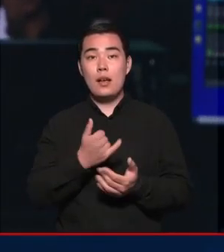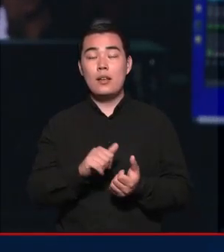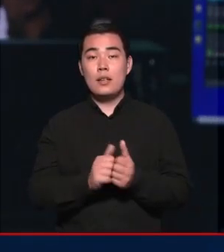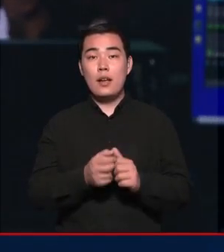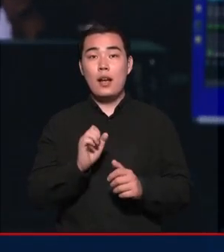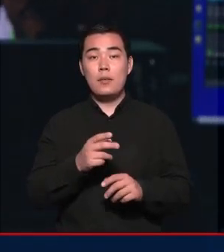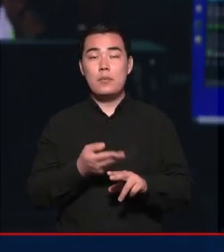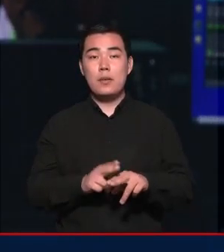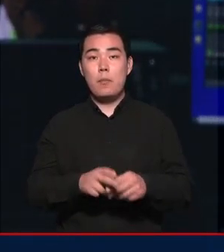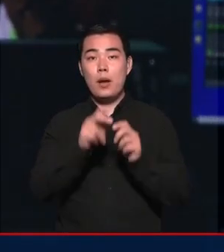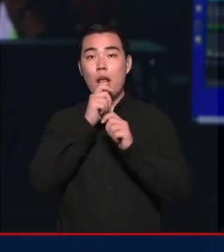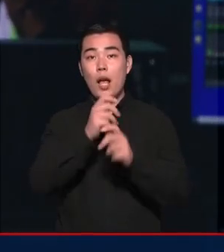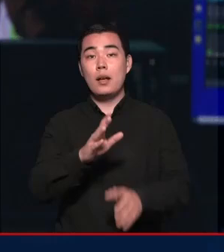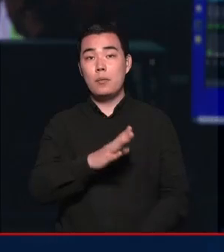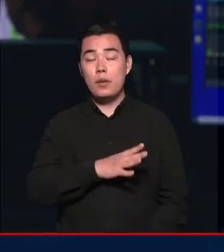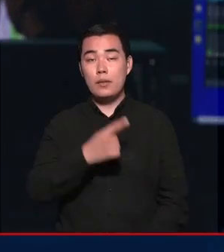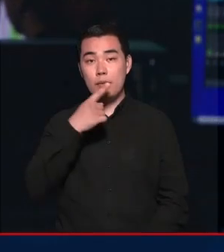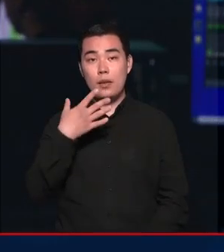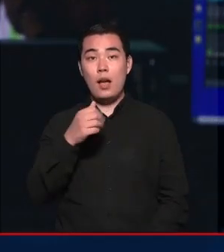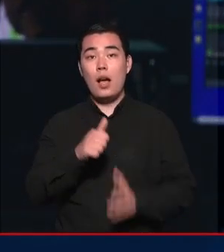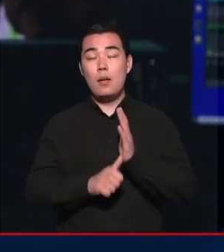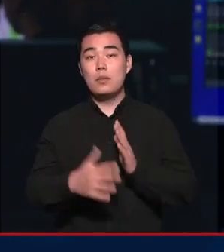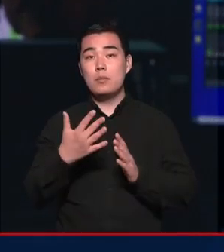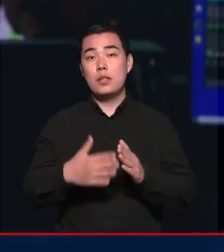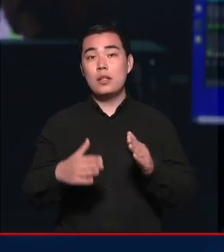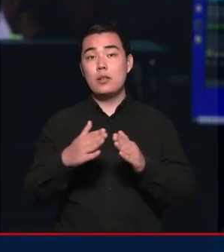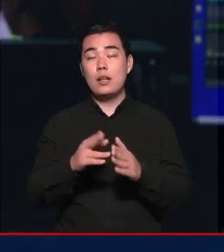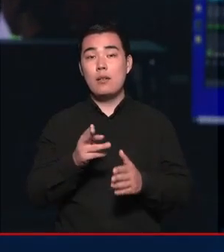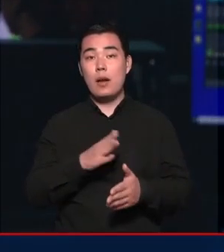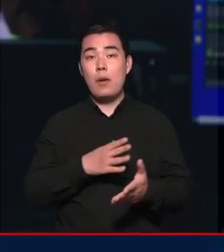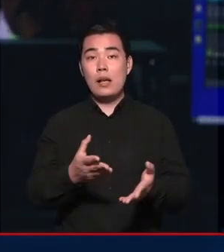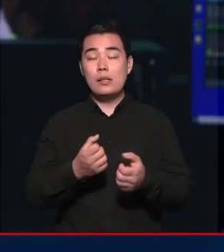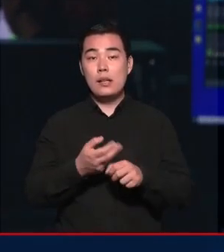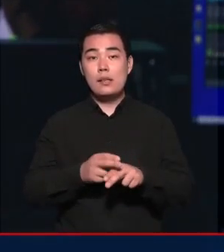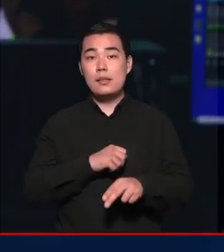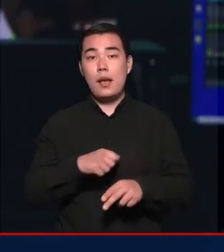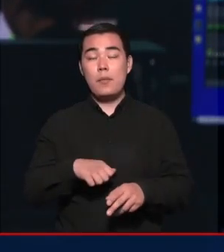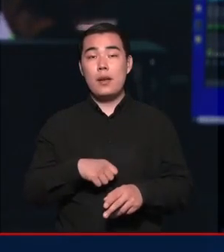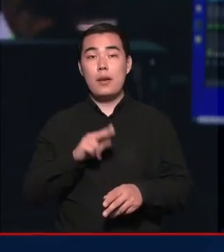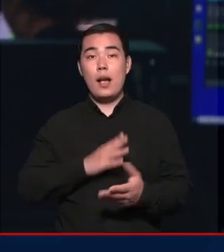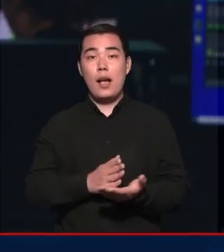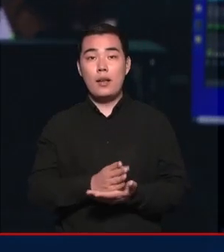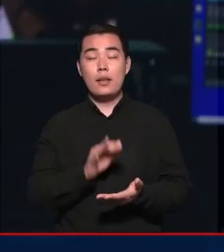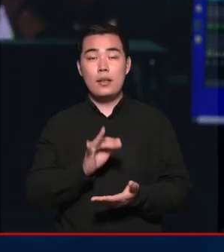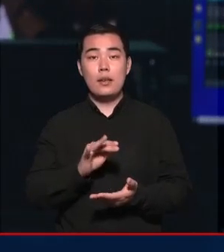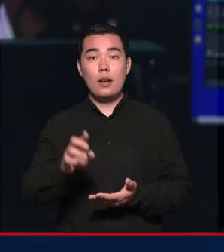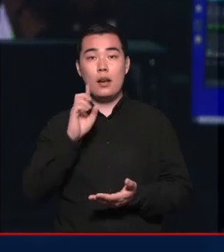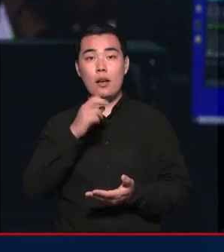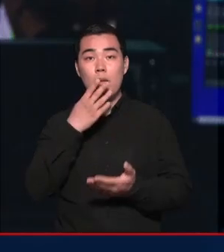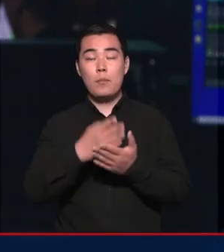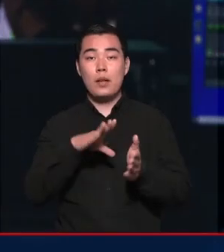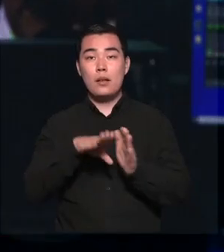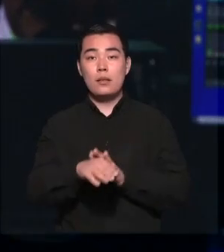кезекті рет осындай сый жасады. Былтырда 65 пәтер берілген. Баспаналар мамандардың еңбек өтілі мен әлеуметтік жағдайына